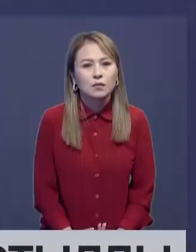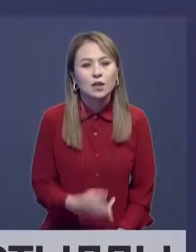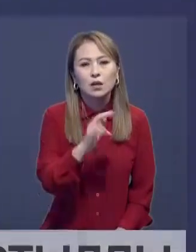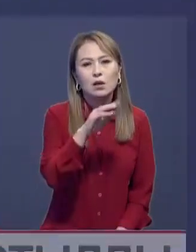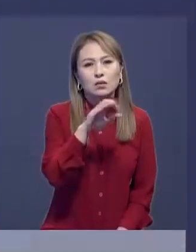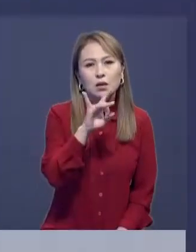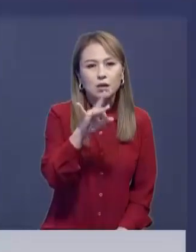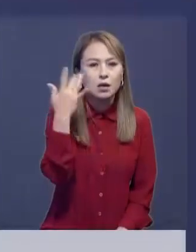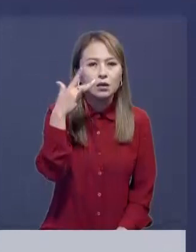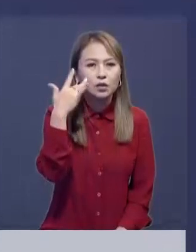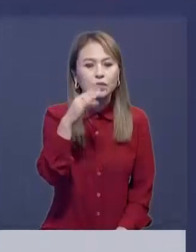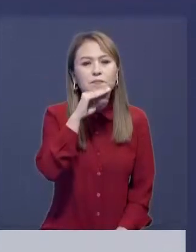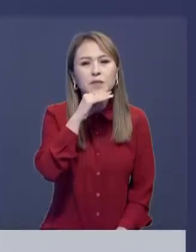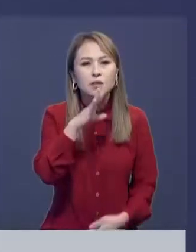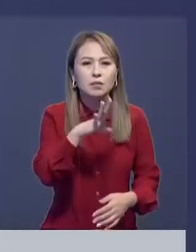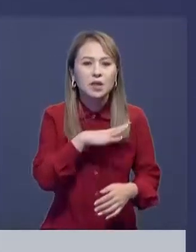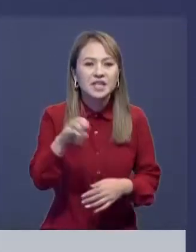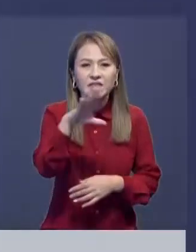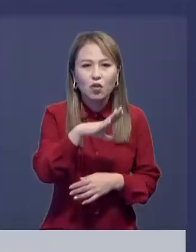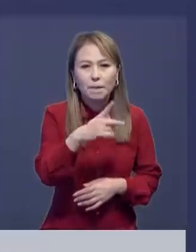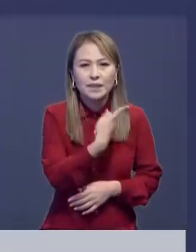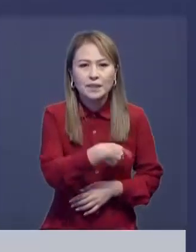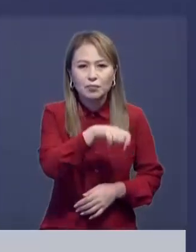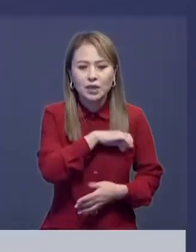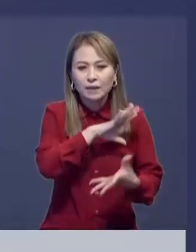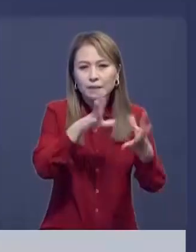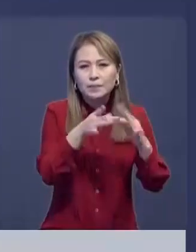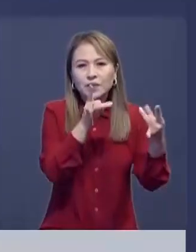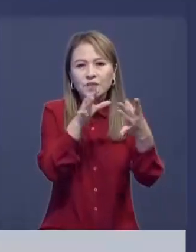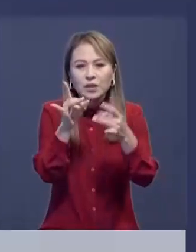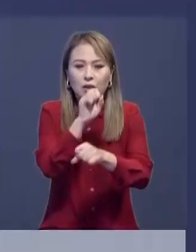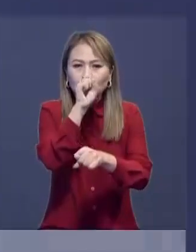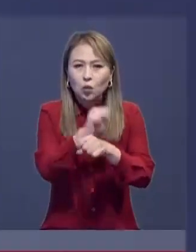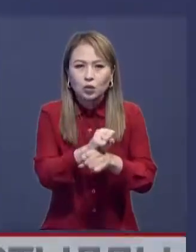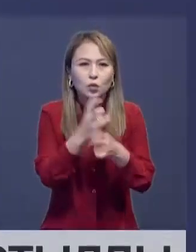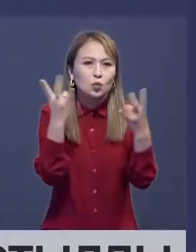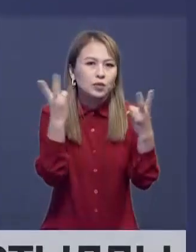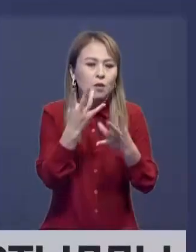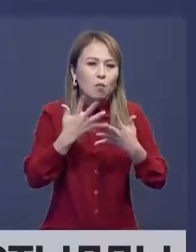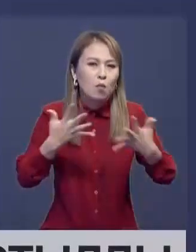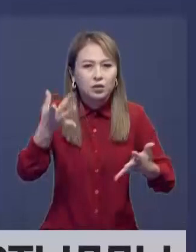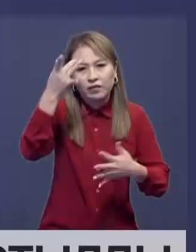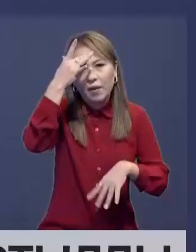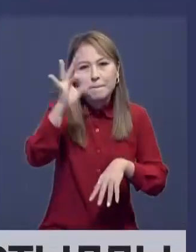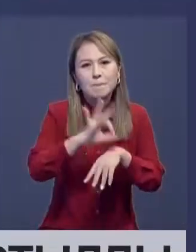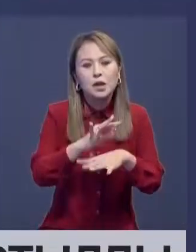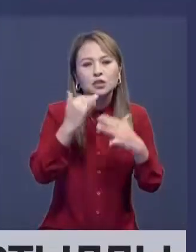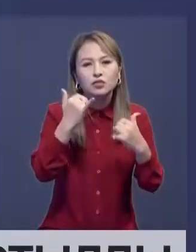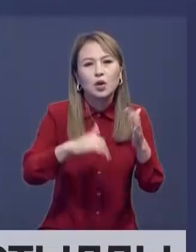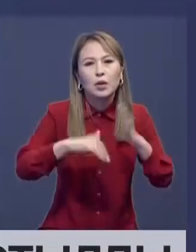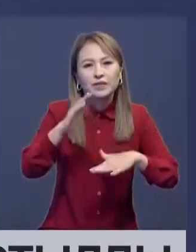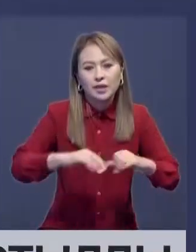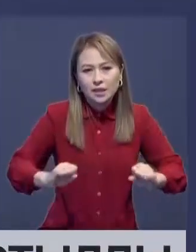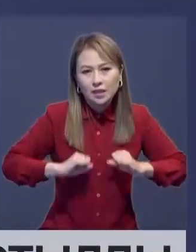Катар, Ақыш, Мысыр, Еуропалық одақ, Испания бәрі қақтығысты қайтсек тоқтатамыз деп бас қатырып отыр. Қазір қолдан келері